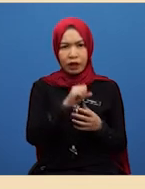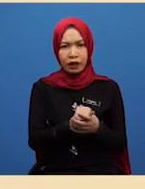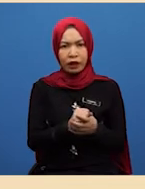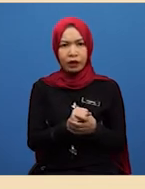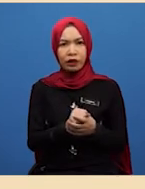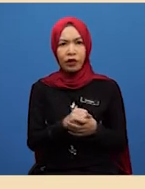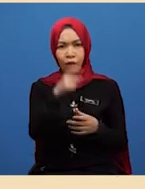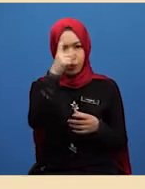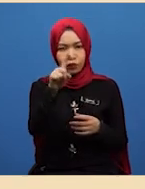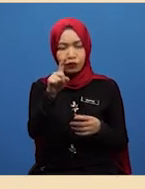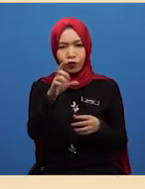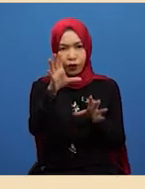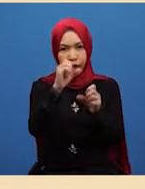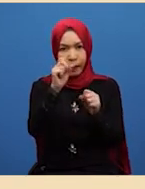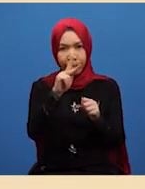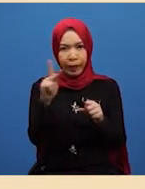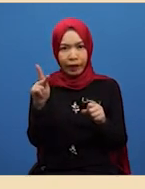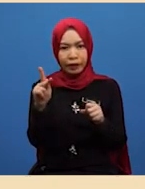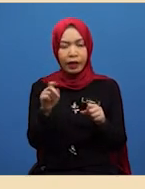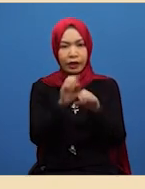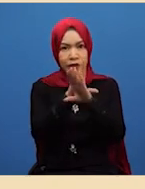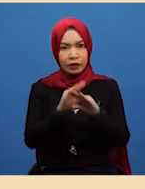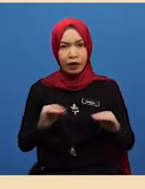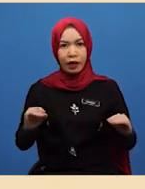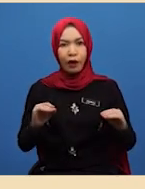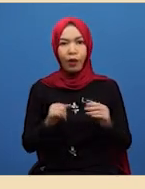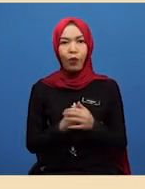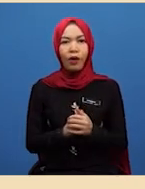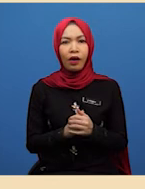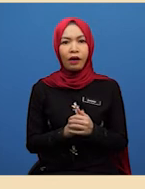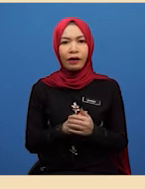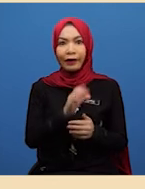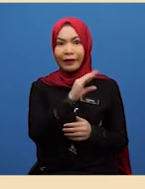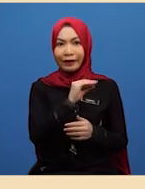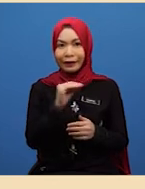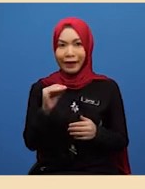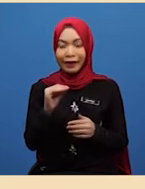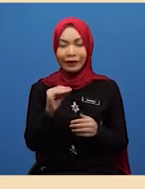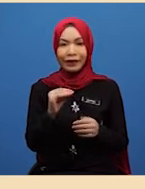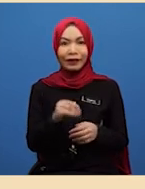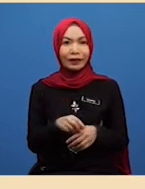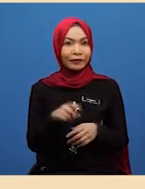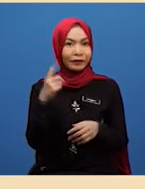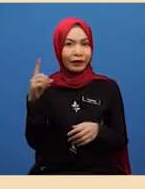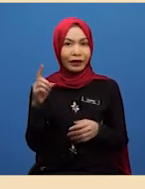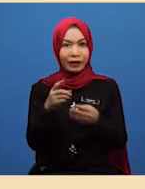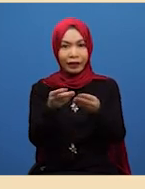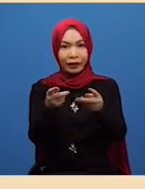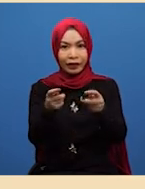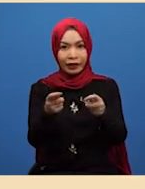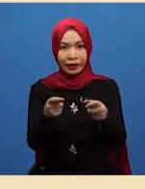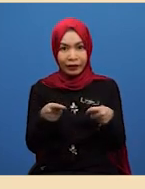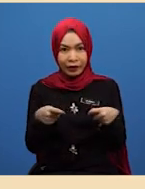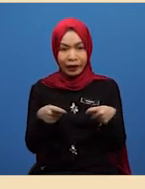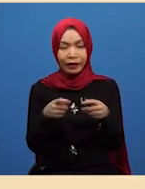Sarawak. Bagai orang mengantuk disurungkan bantal, James Brooke menerima pelawaan Pangeran Raja Muda